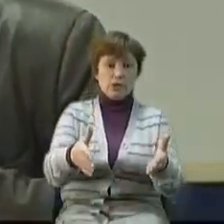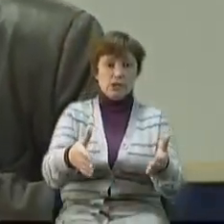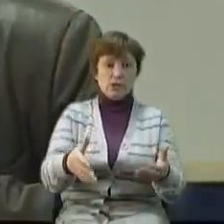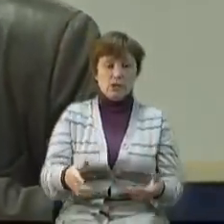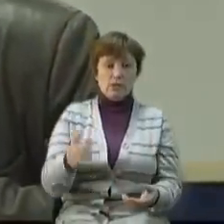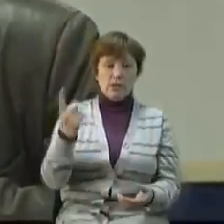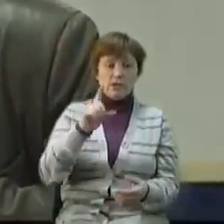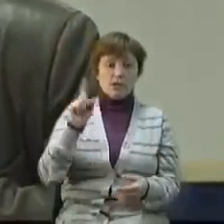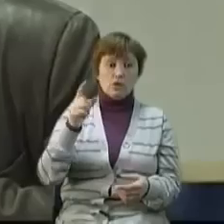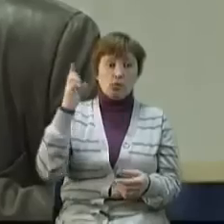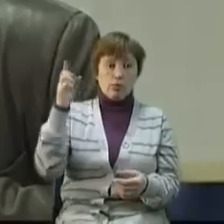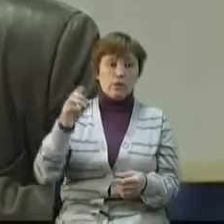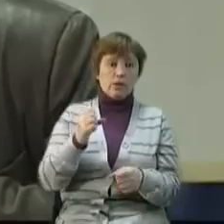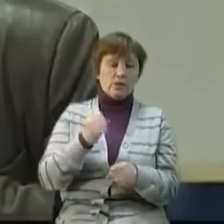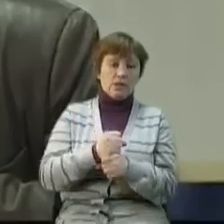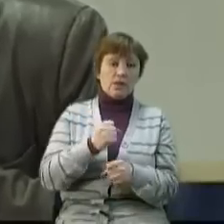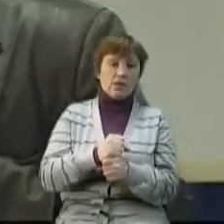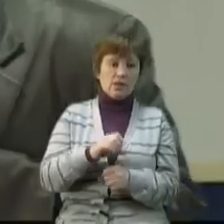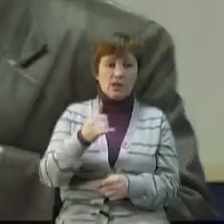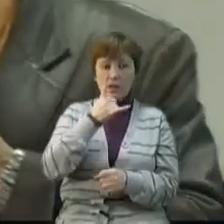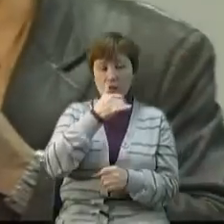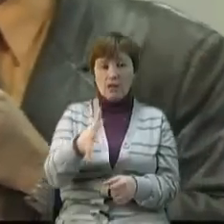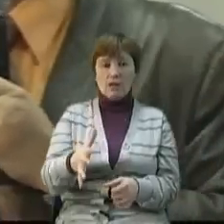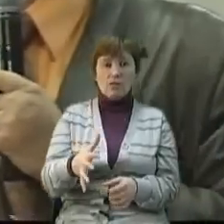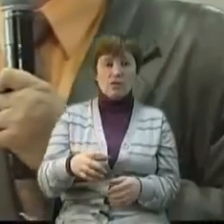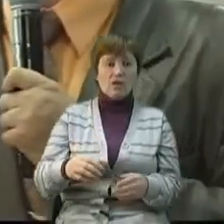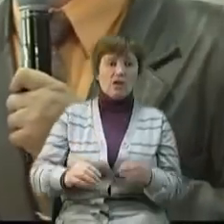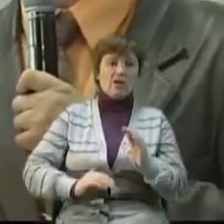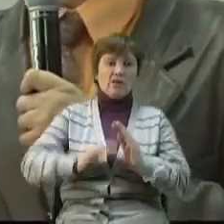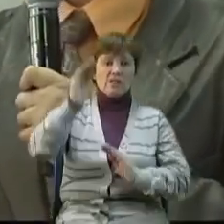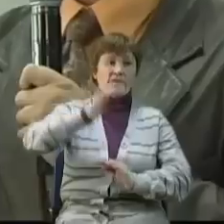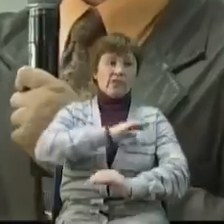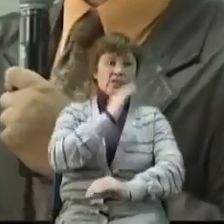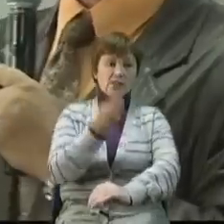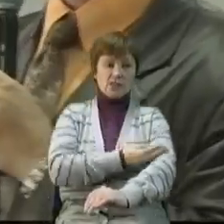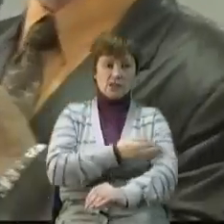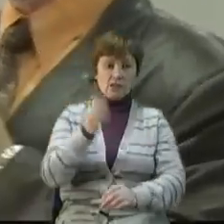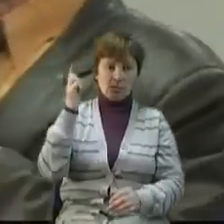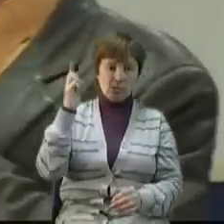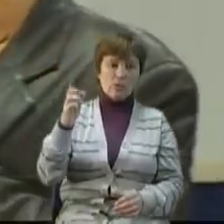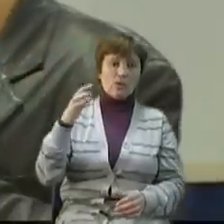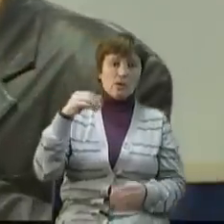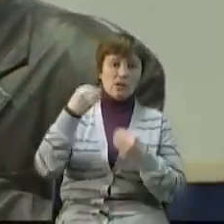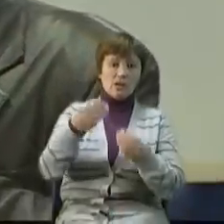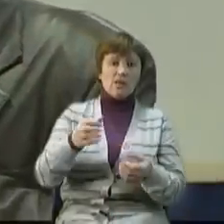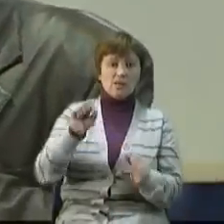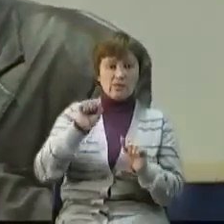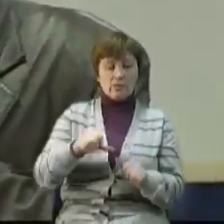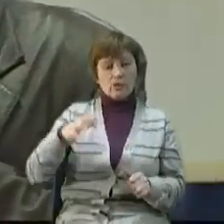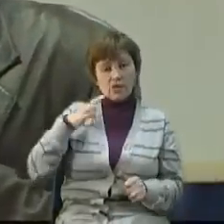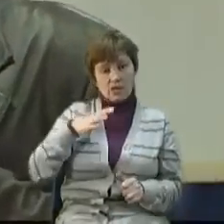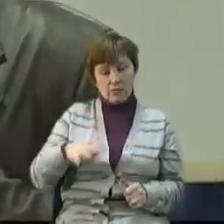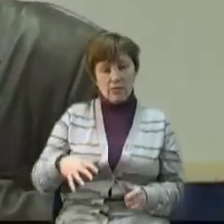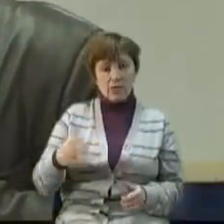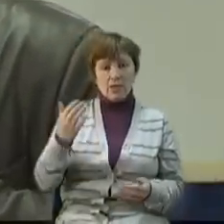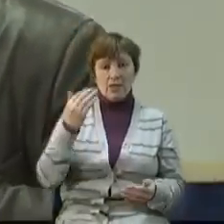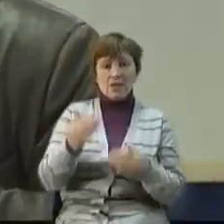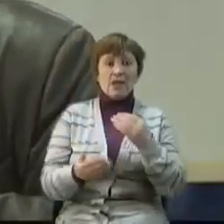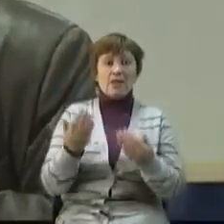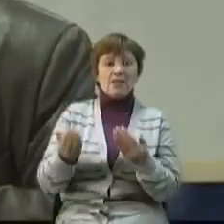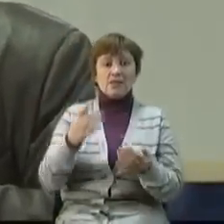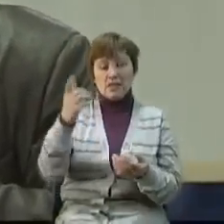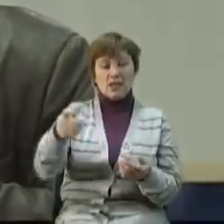даст сверсил скорби. Он даст перенести скорбь. И если ты правильно прошел, обязательно наградит